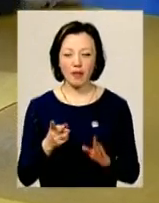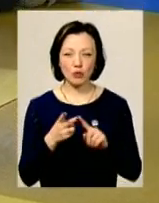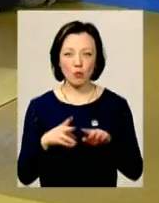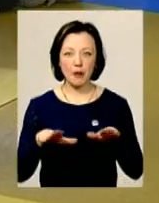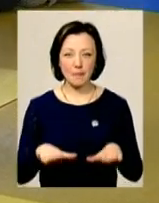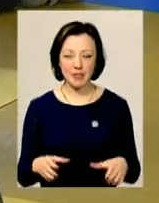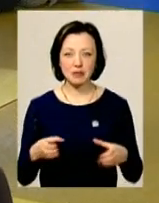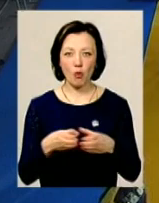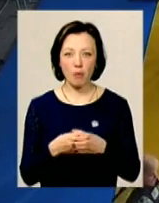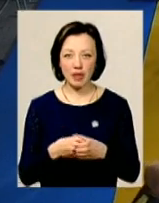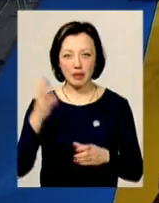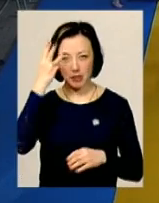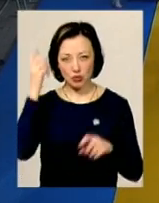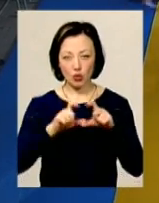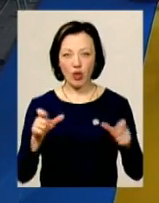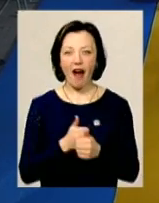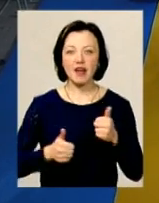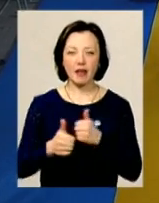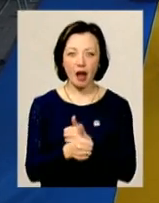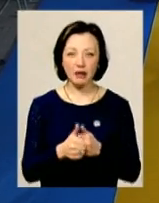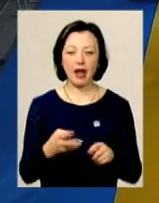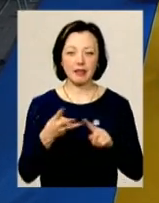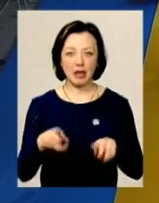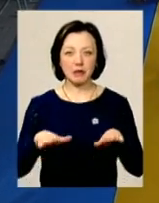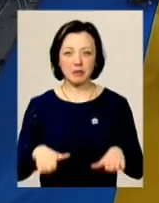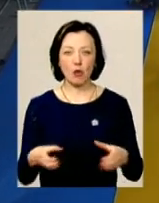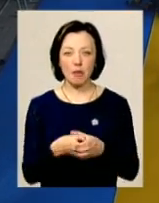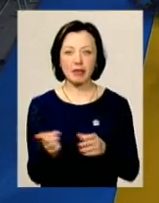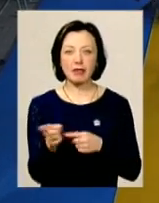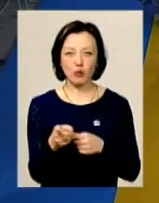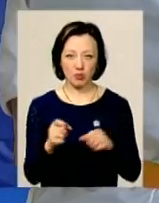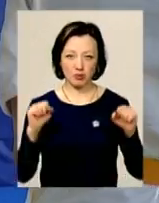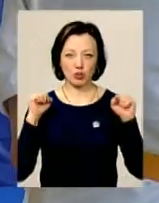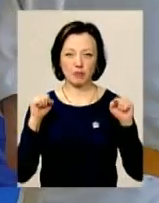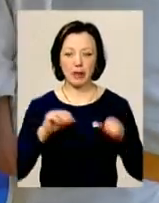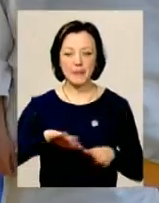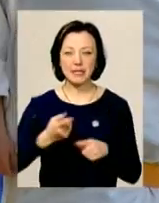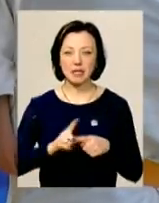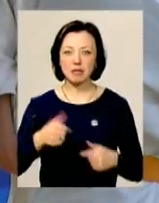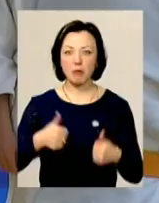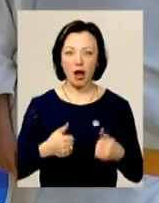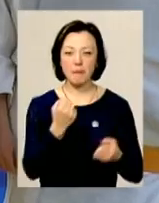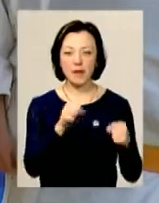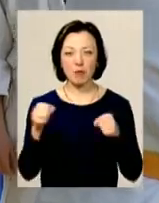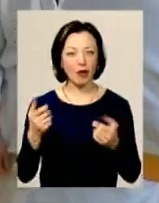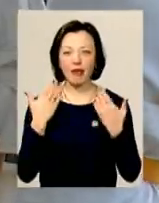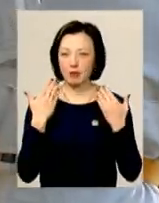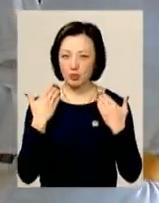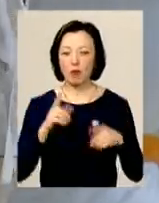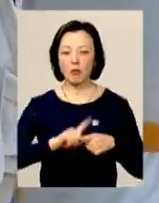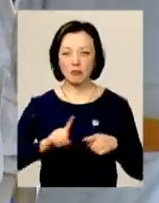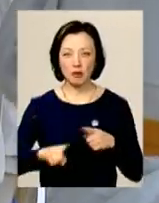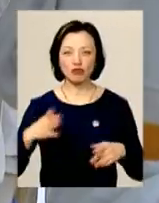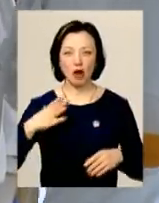другому місці – дзюдоїсти Хмельницької школи «Авангард», а замикає трійку призерів команда тернопільських спортсменів. Після цих змагань переможці не відпочивають, бо